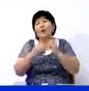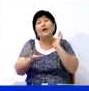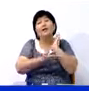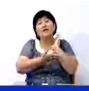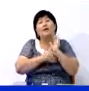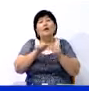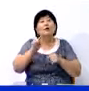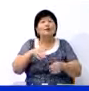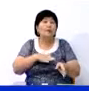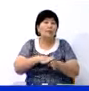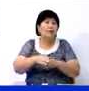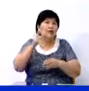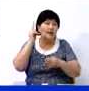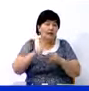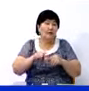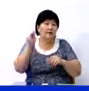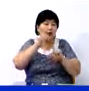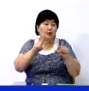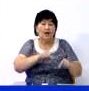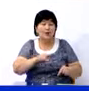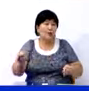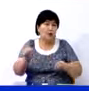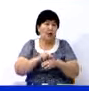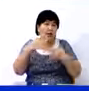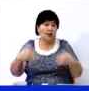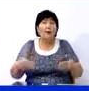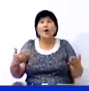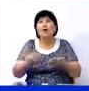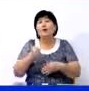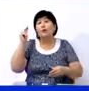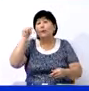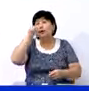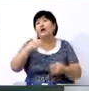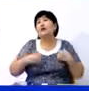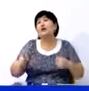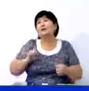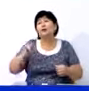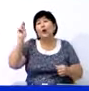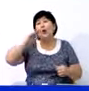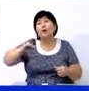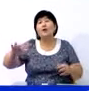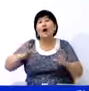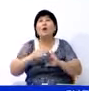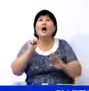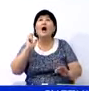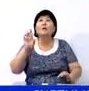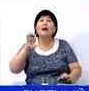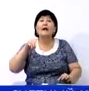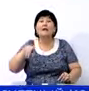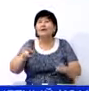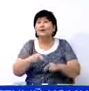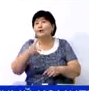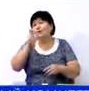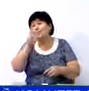кроме того мы полностью завершили в этих школах текущий ремонт новый учебный год с нетерпением ждут и учащиеся аулах баста они тоже очень